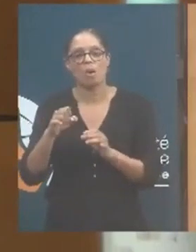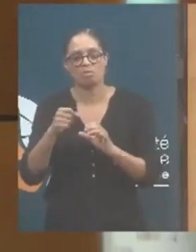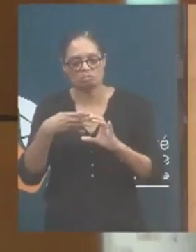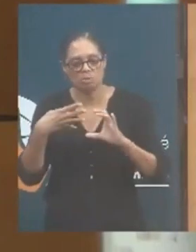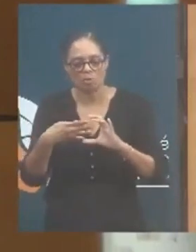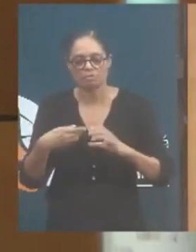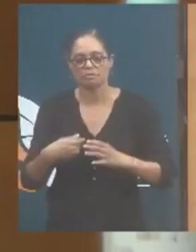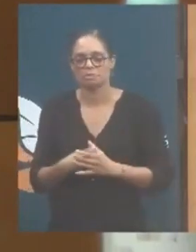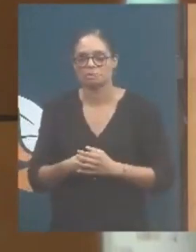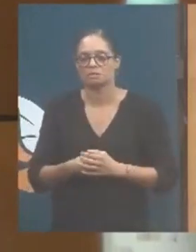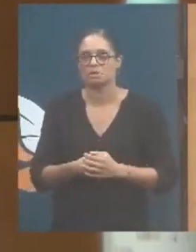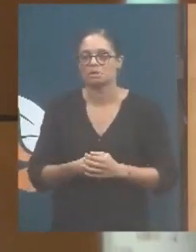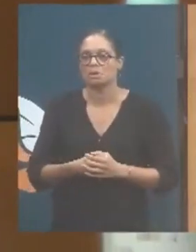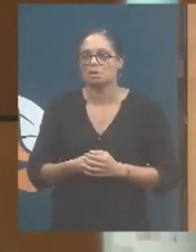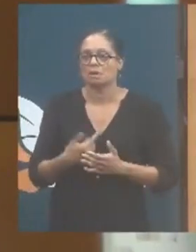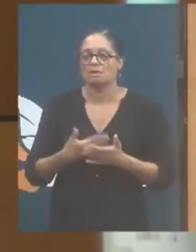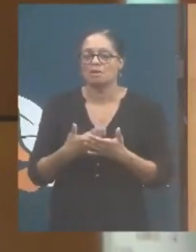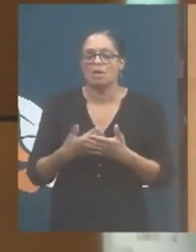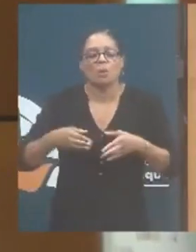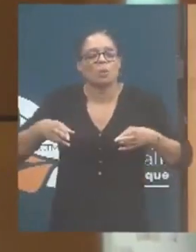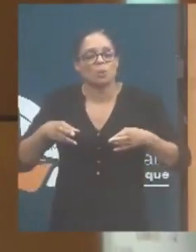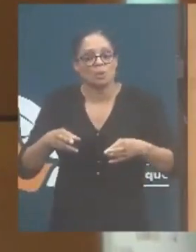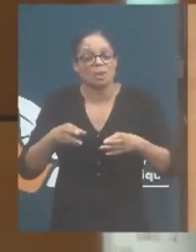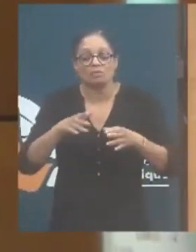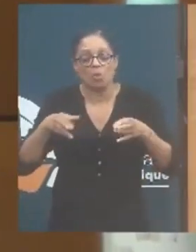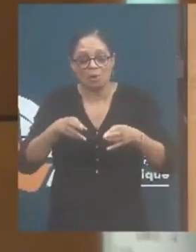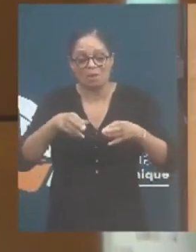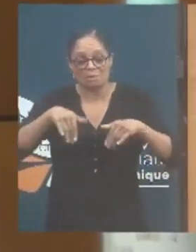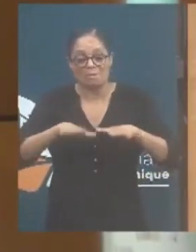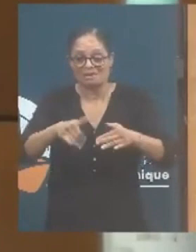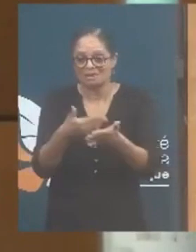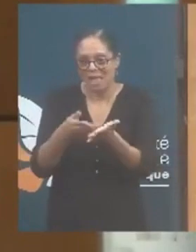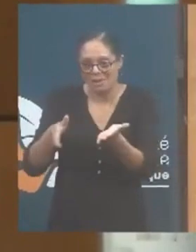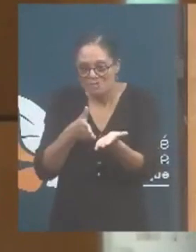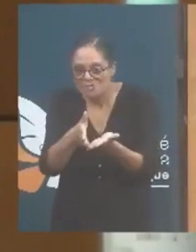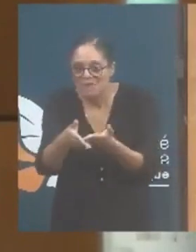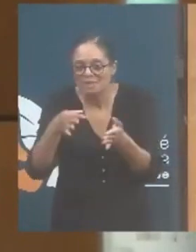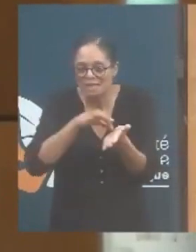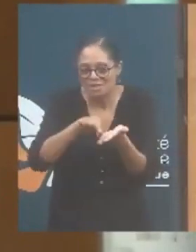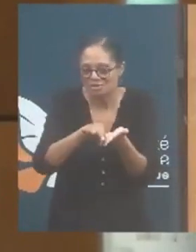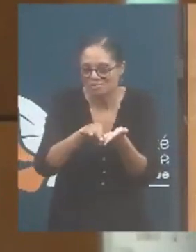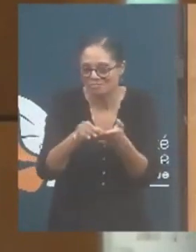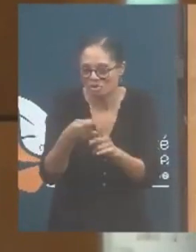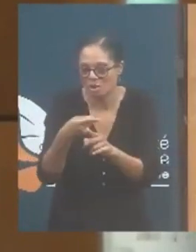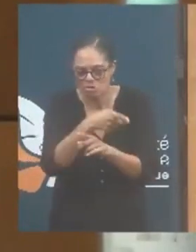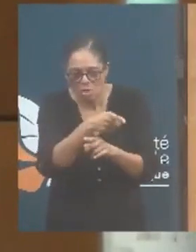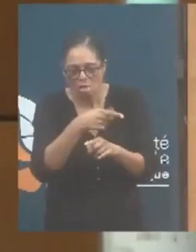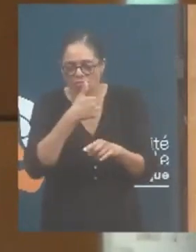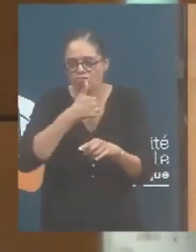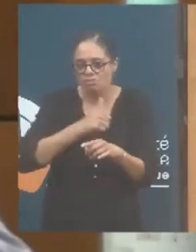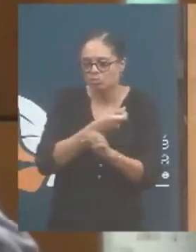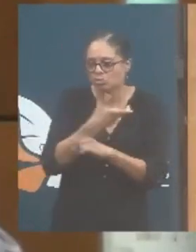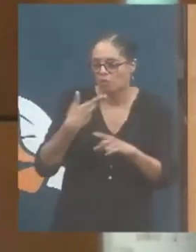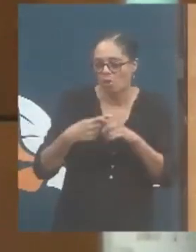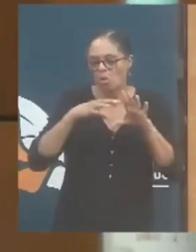du Mozambique, elle est sur une route maritime stratégique, a subi plusieurs colonialisations. Et